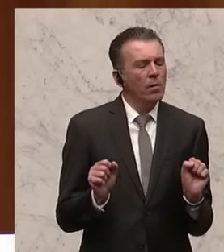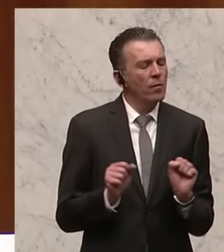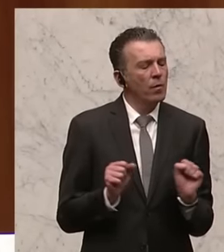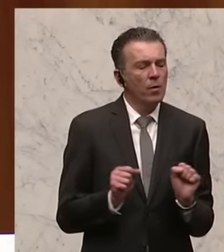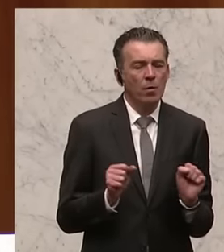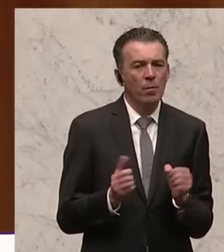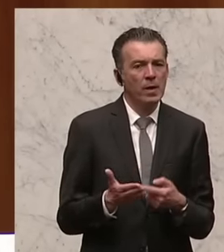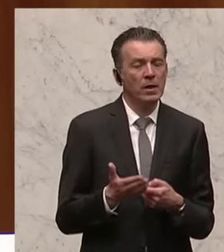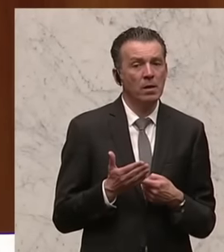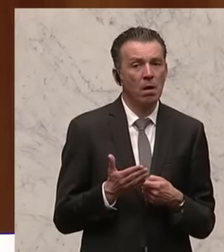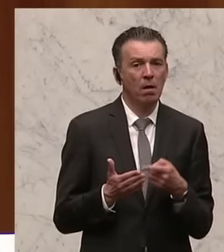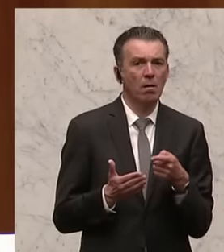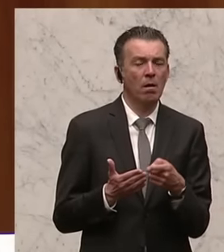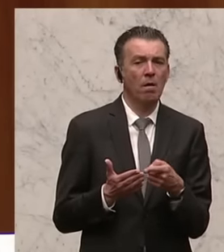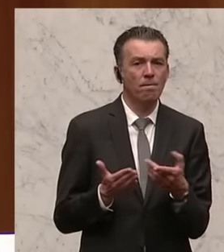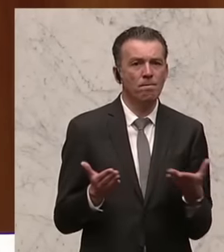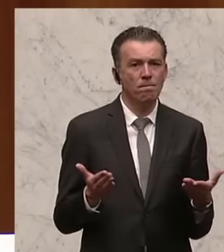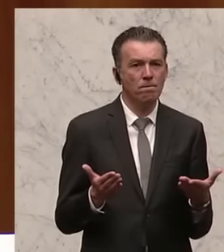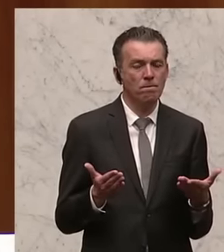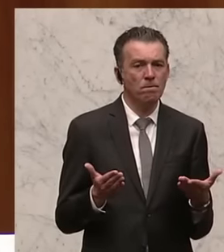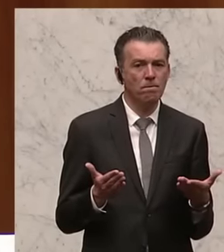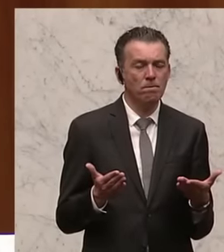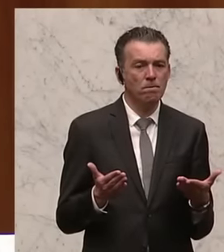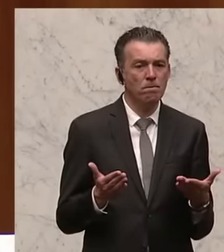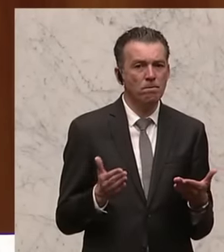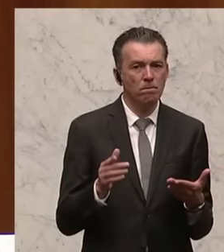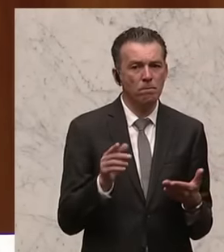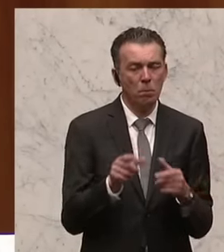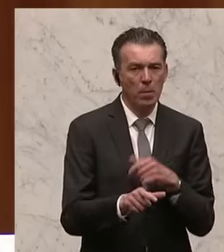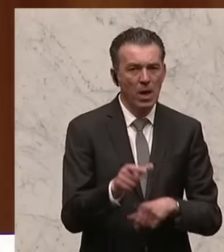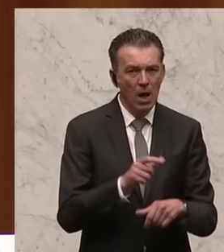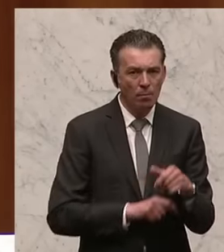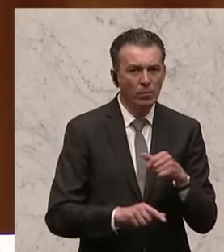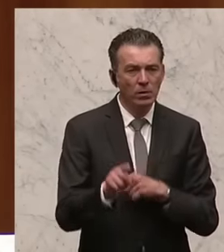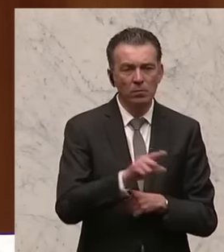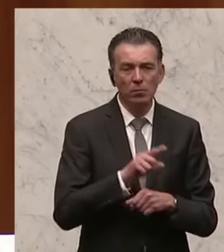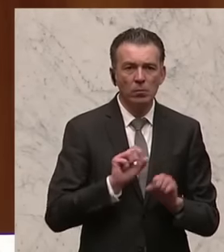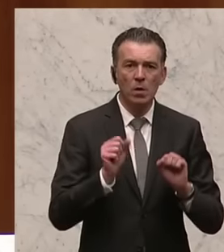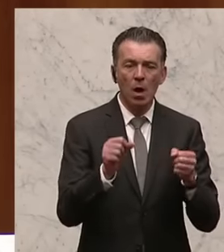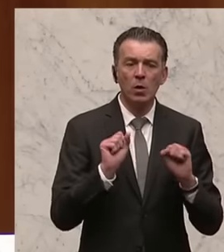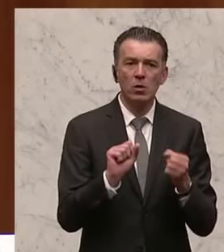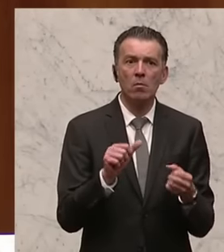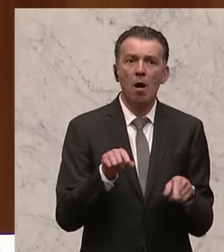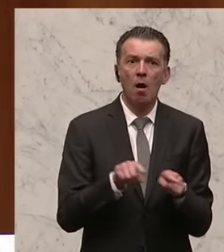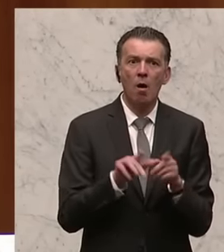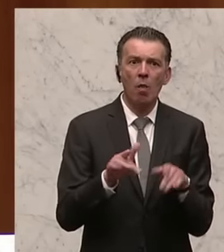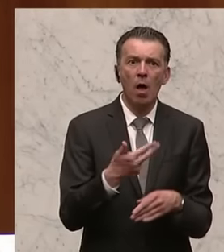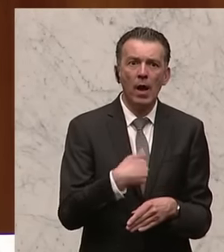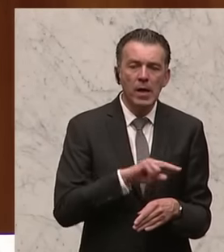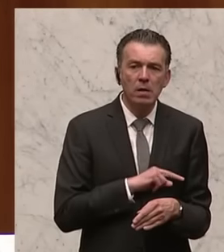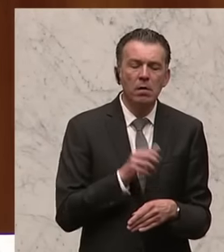Weise, welches Risiko das hohe Engagement der Beamtinnen und Beamten birgt,